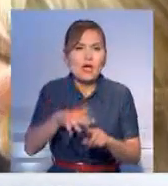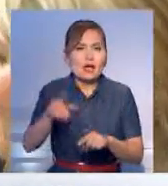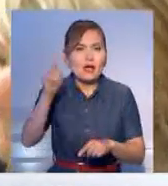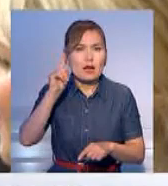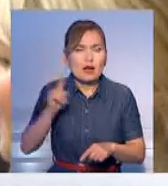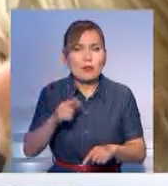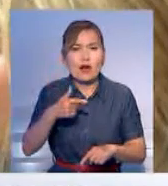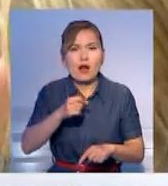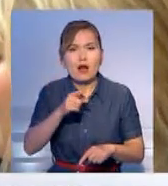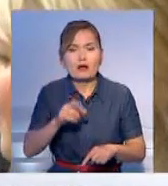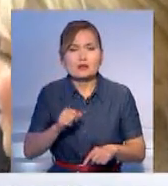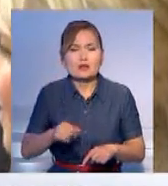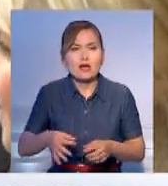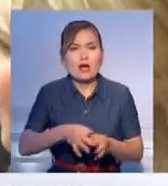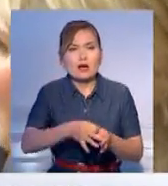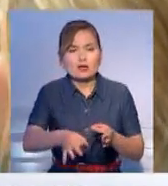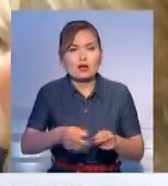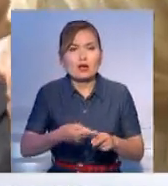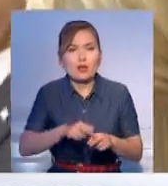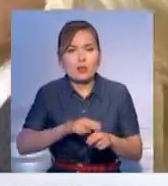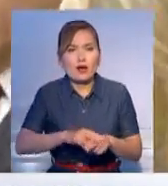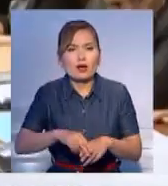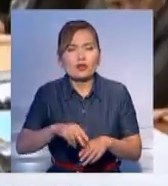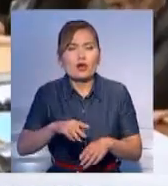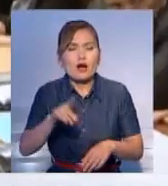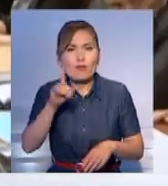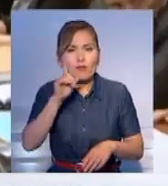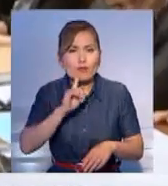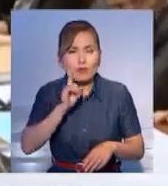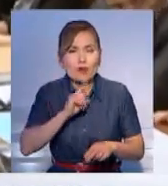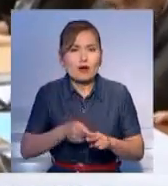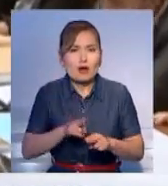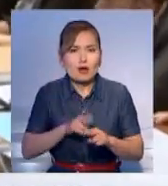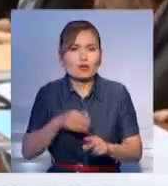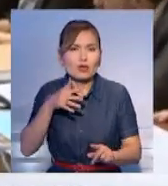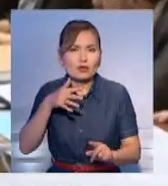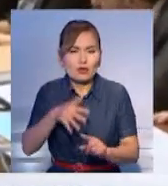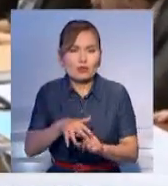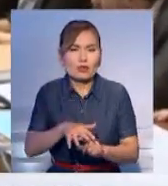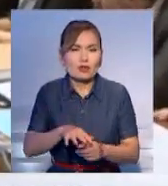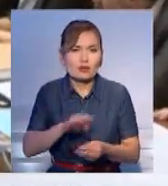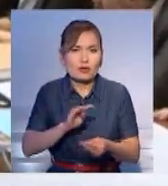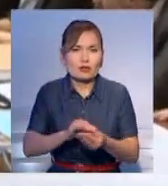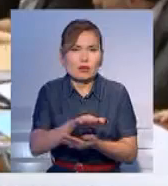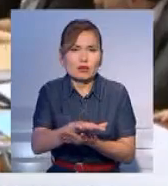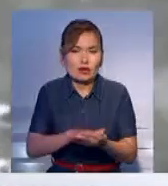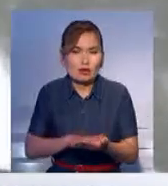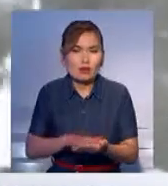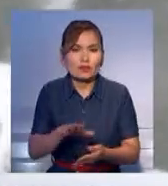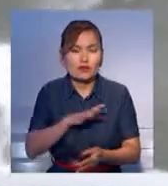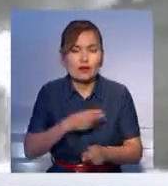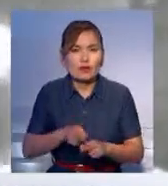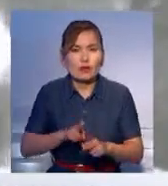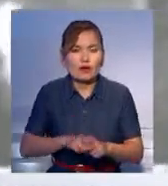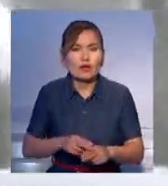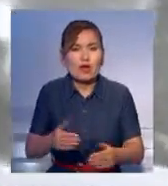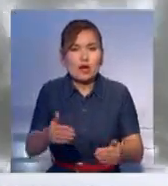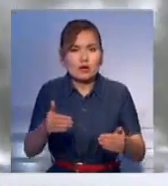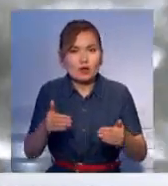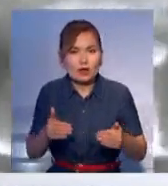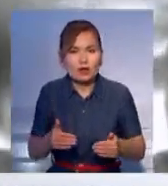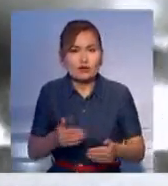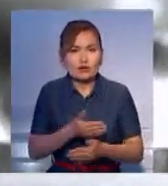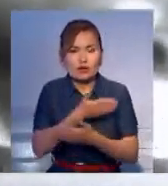Газа секторынан қоршауды алмаса атысты тоқтатпайтындығын айтып сес көрсетті. Тель-Авивте өз кезеңінде кейін